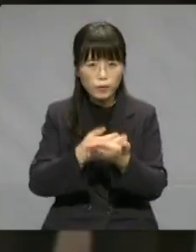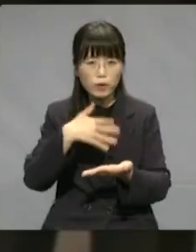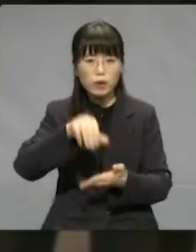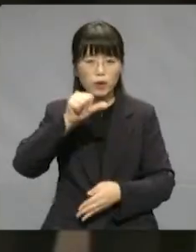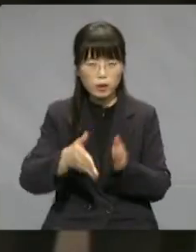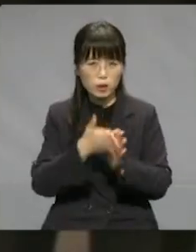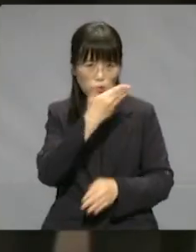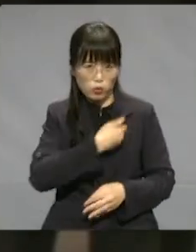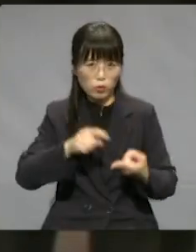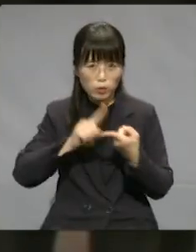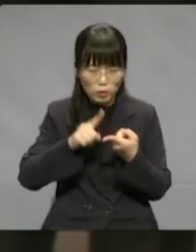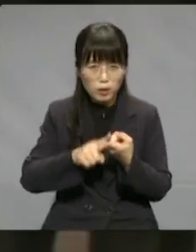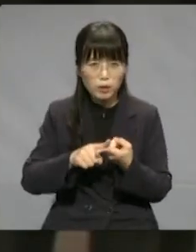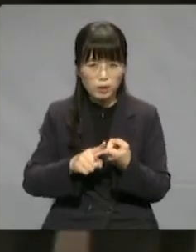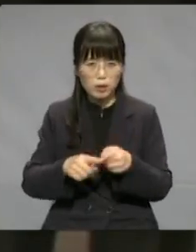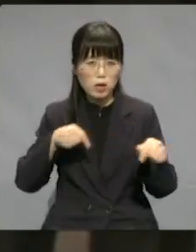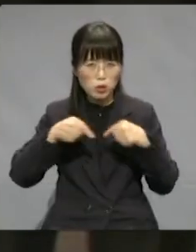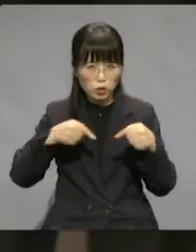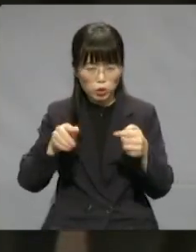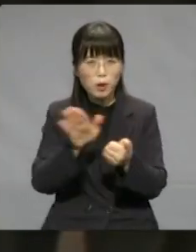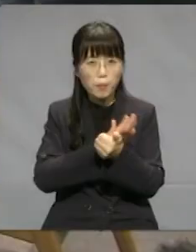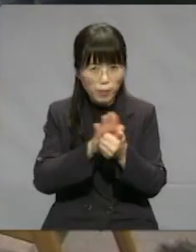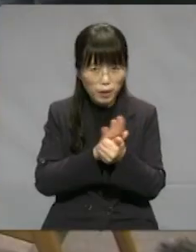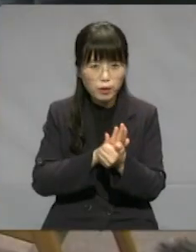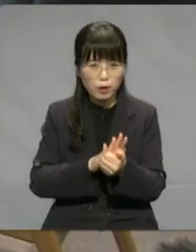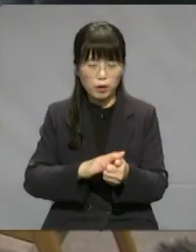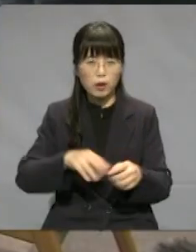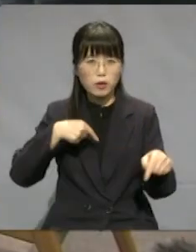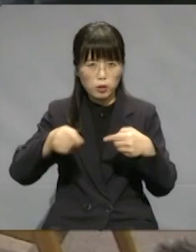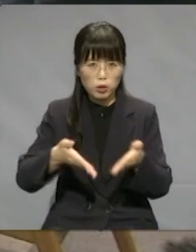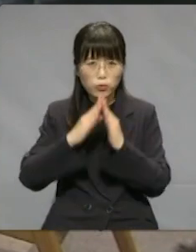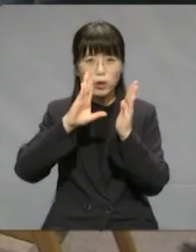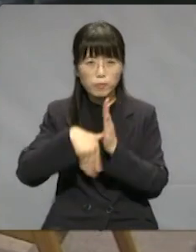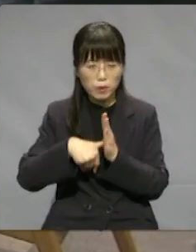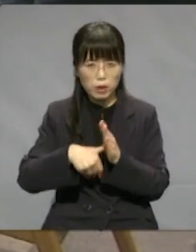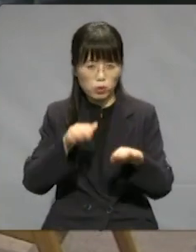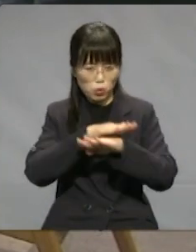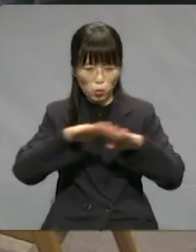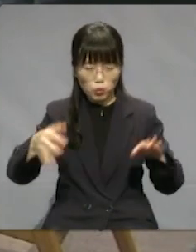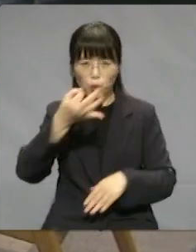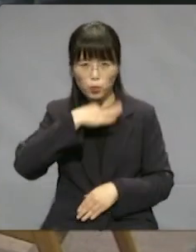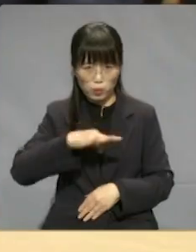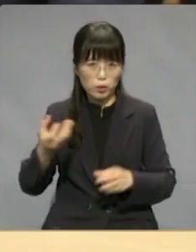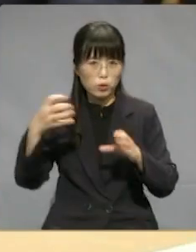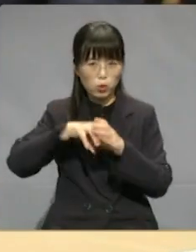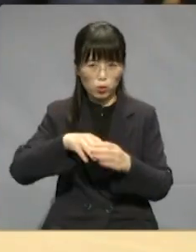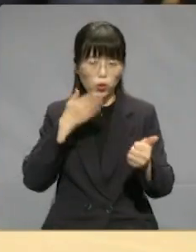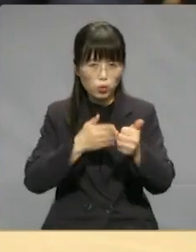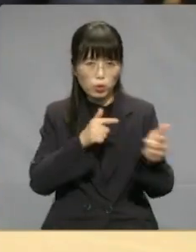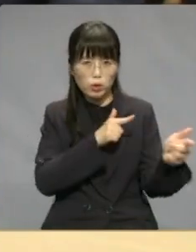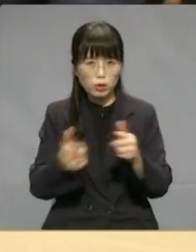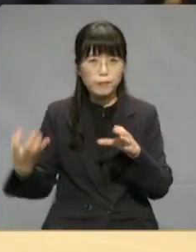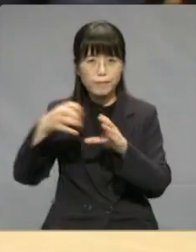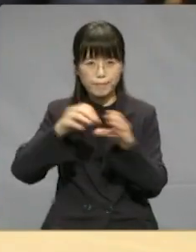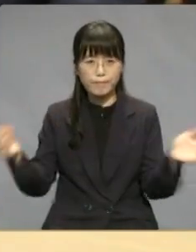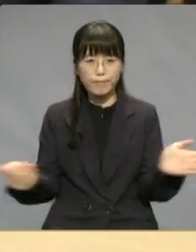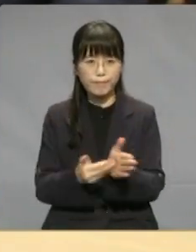5개 시군에 대한 이해와 정책적 배려, 정책 수립 시 동등한 효력 적용 요청 등을